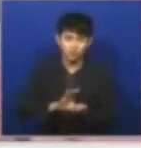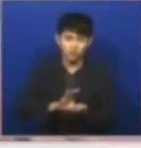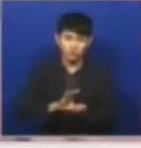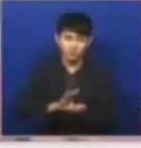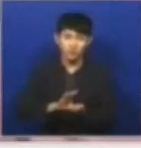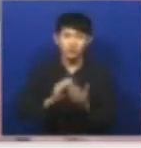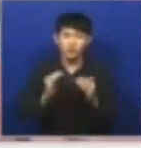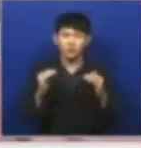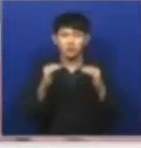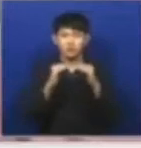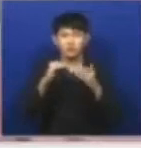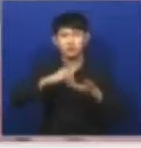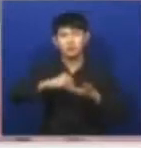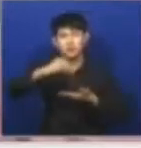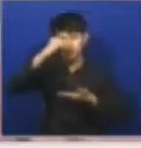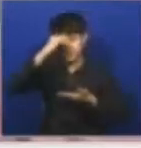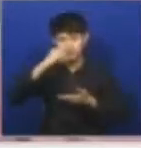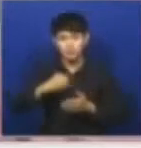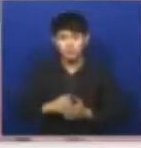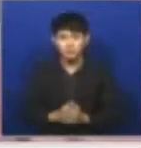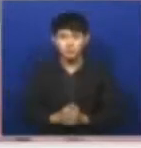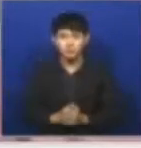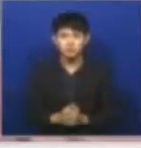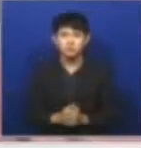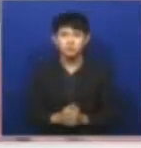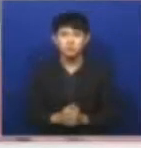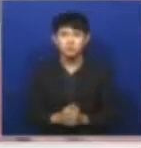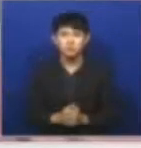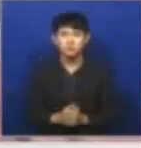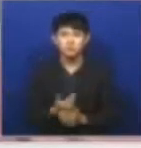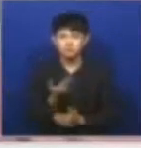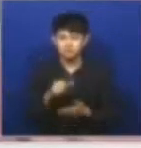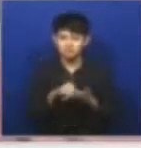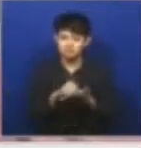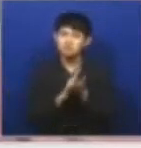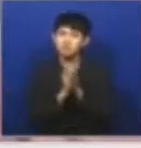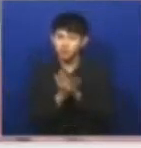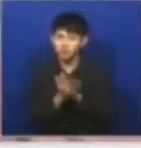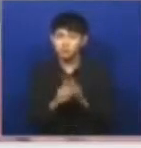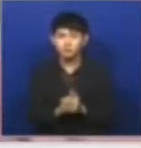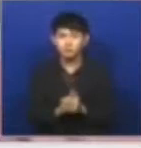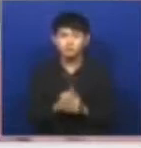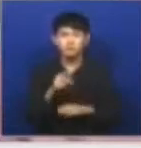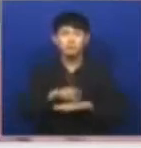เกิดความเสมอภาคทางการศึกษานี่คือสิ่งที่ท่านต้องปฏิรูปท่านประธานที่เคาร